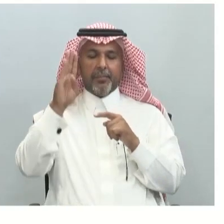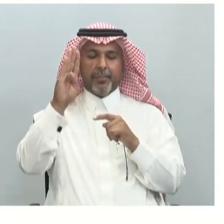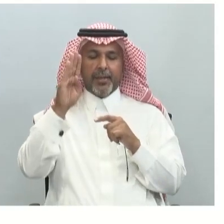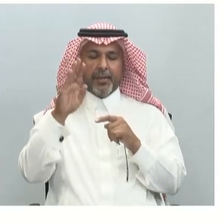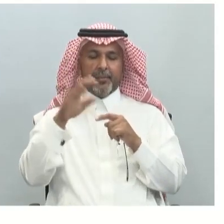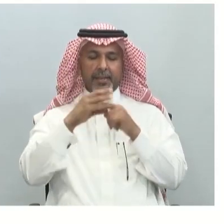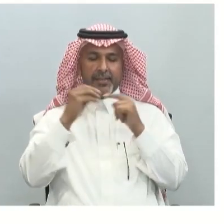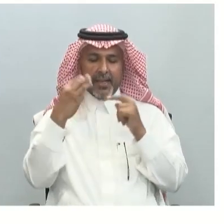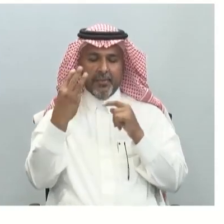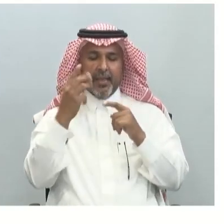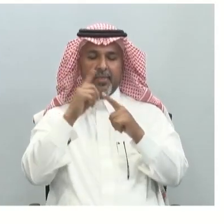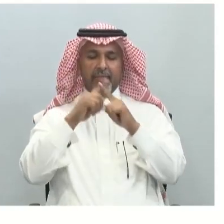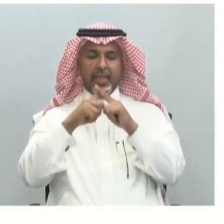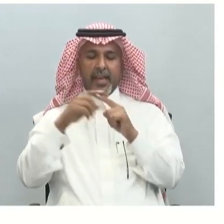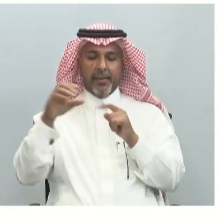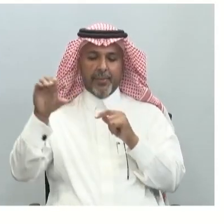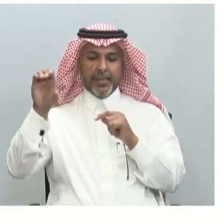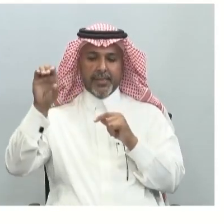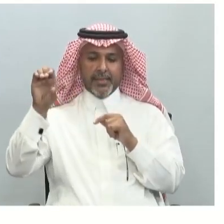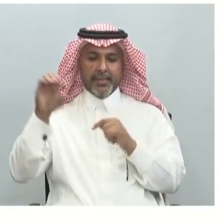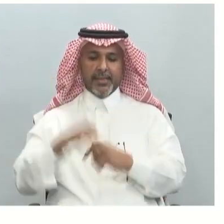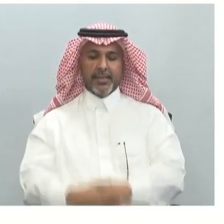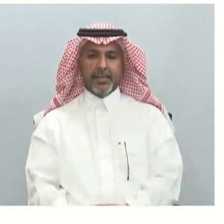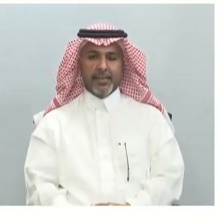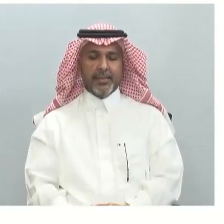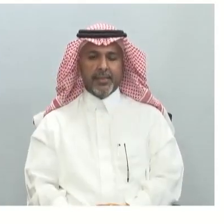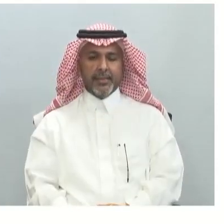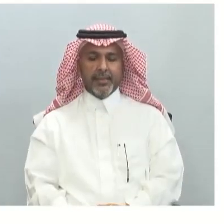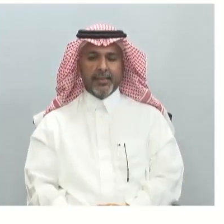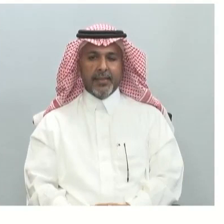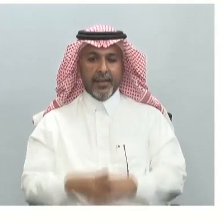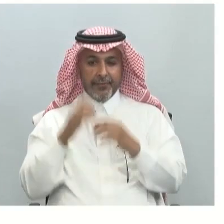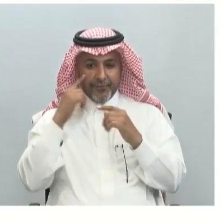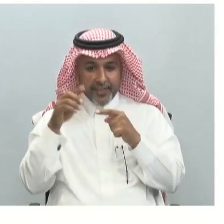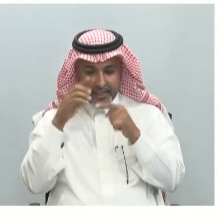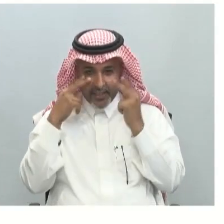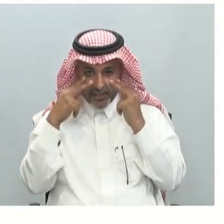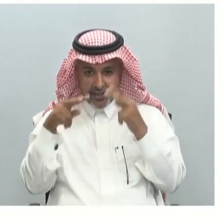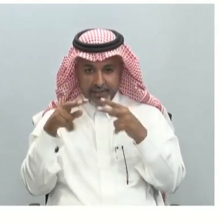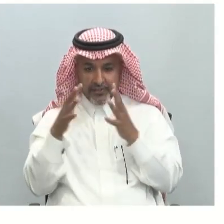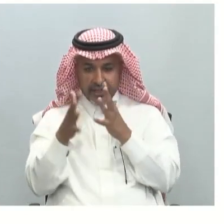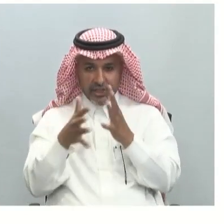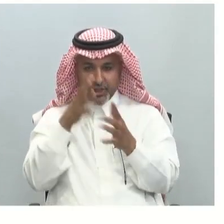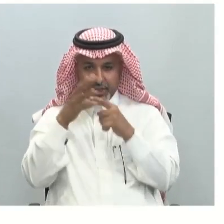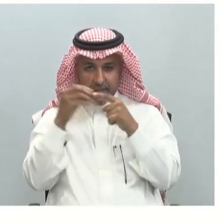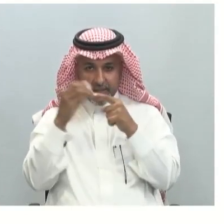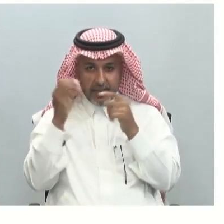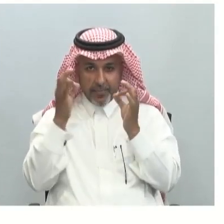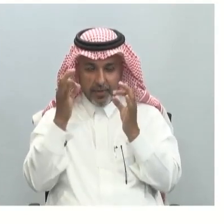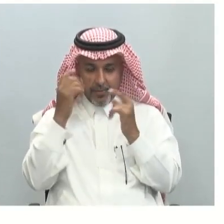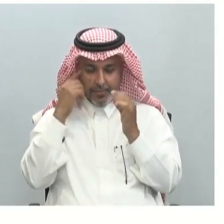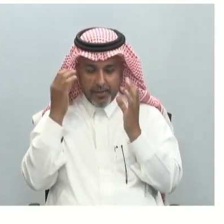السالب ثلاثه هل تضرب في السي ما رايكم ايش قلنا حنا ما احسنتم